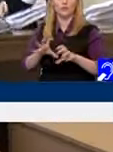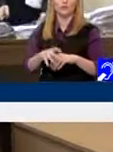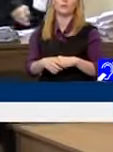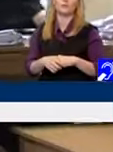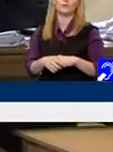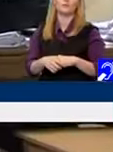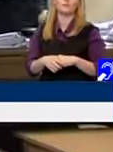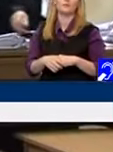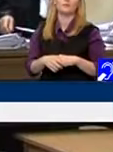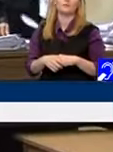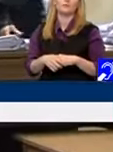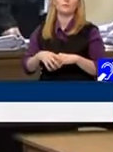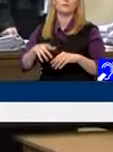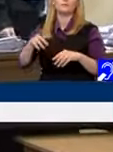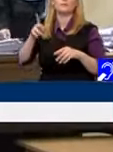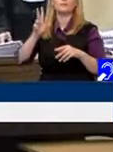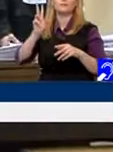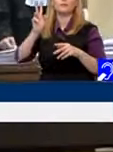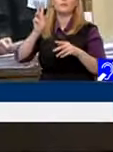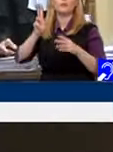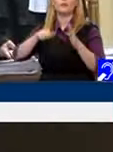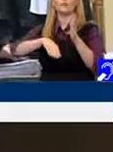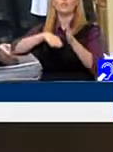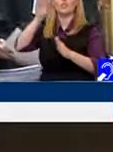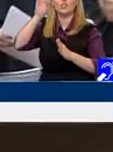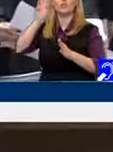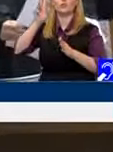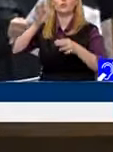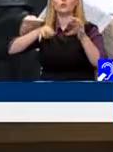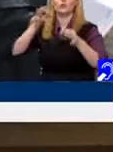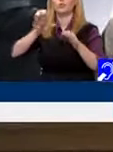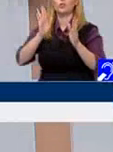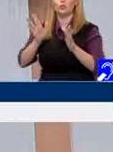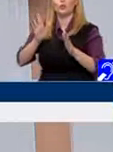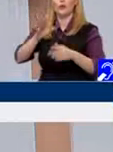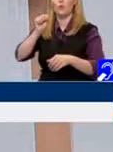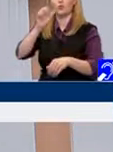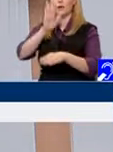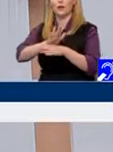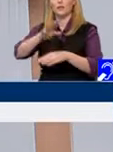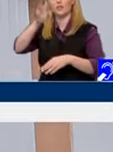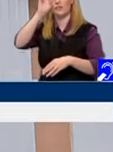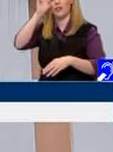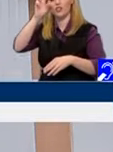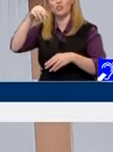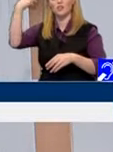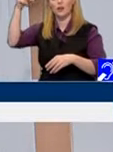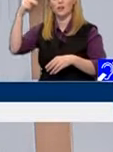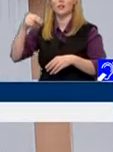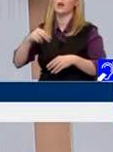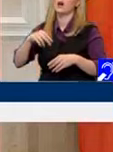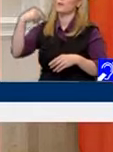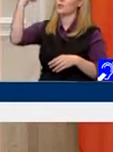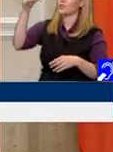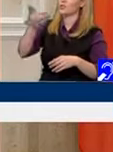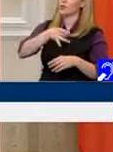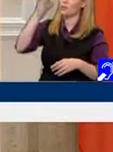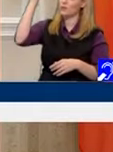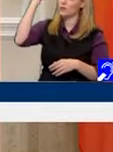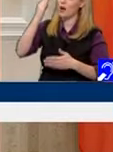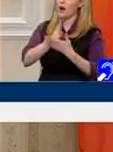mandatul de activitate și de la Consiliul Superior al Magistraturii, nu doar de la șeful statului. Astfel, în lege va fi stipulat că președintele